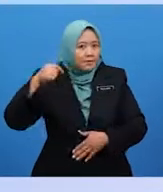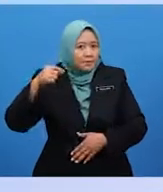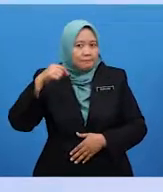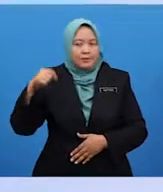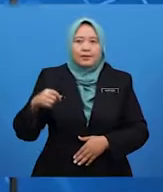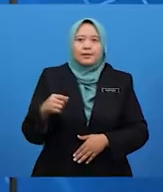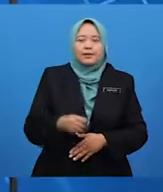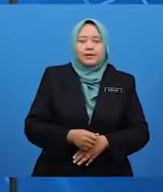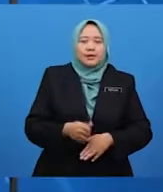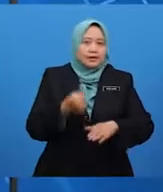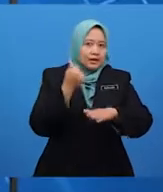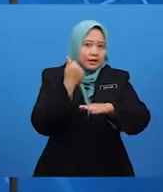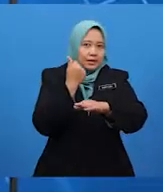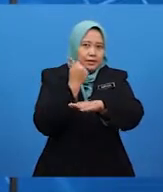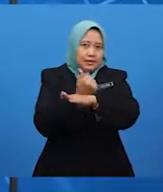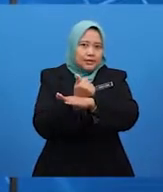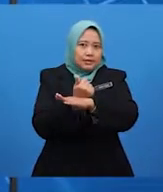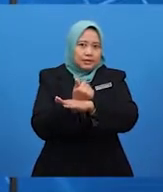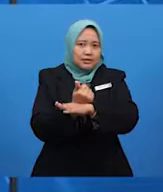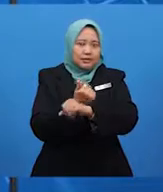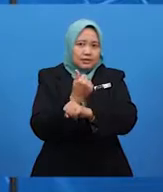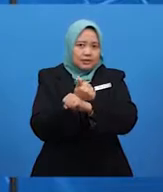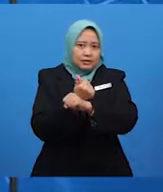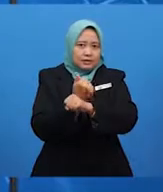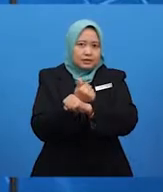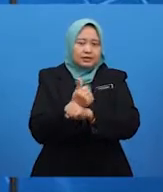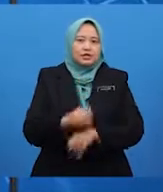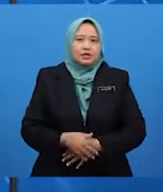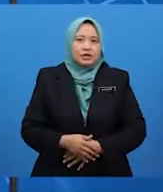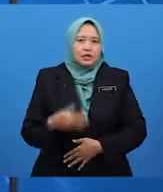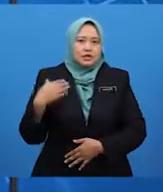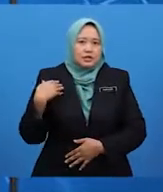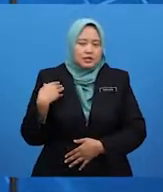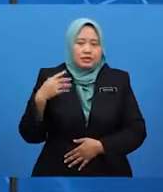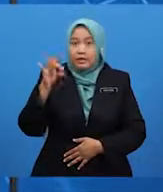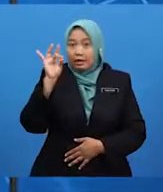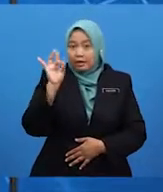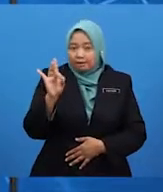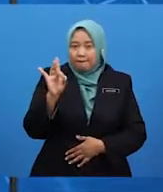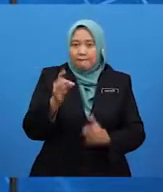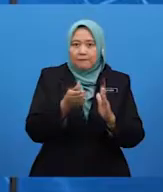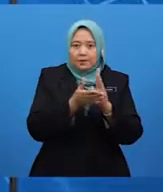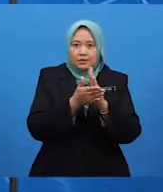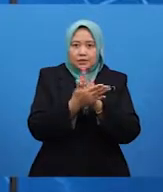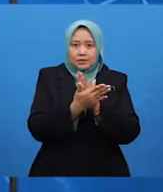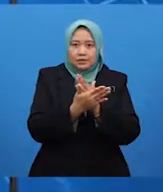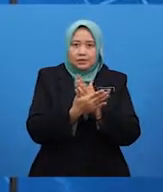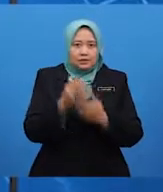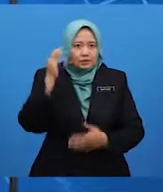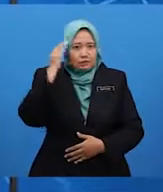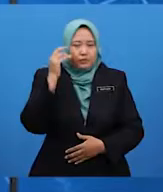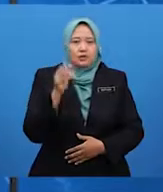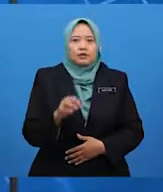lain-lain. Ada 8 jenis lukisan macam banyak. Saya dah cakap tadi kan. Okey. Ingat sahaja